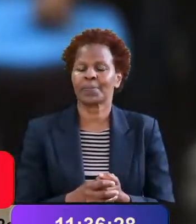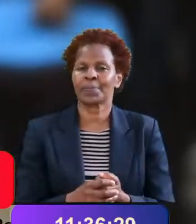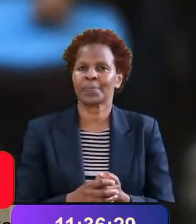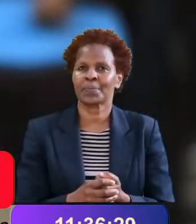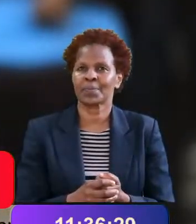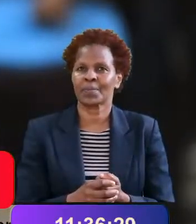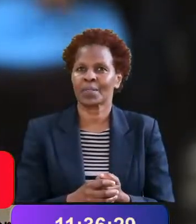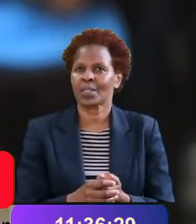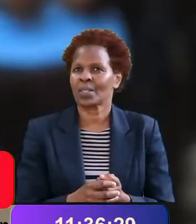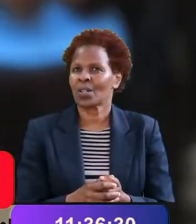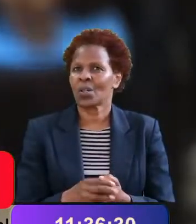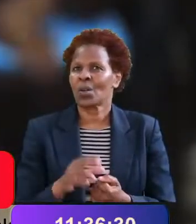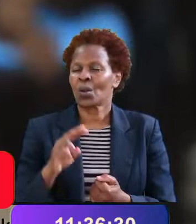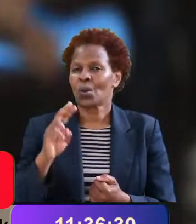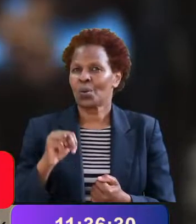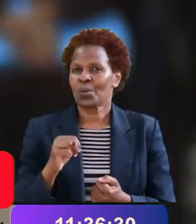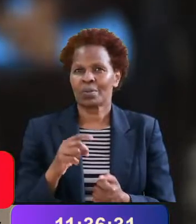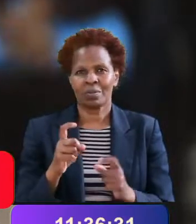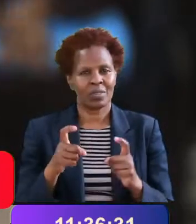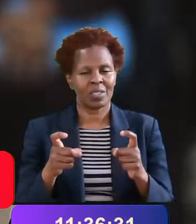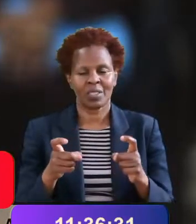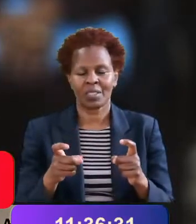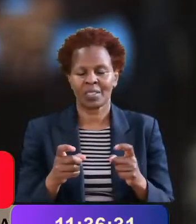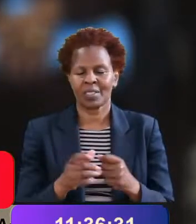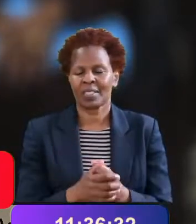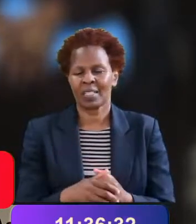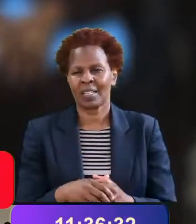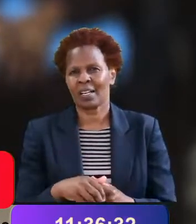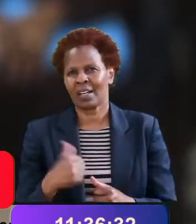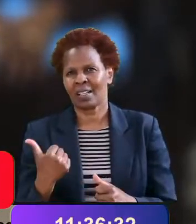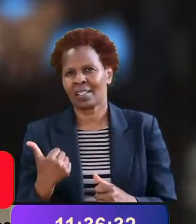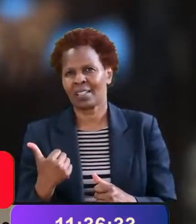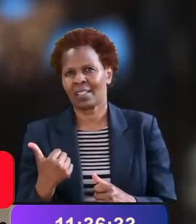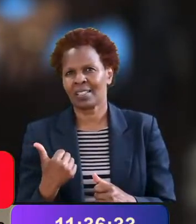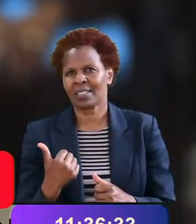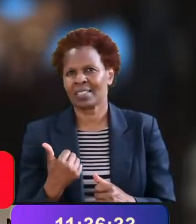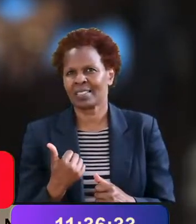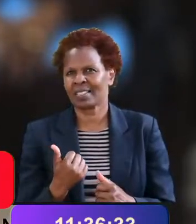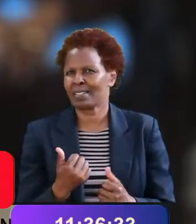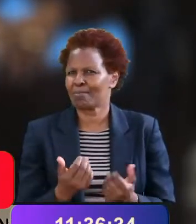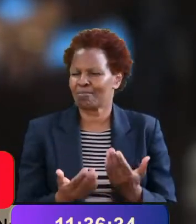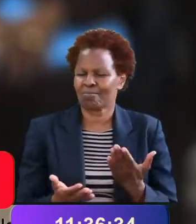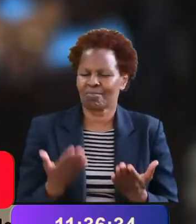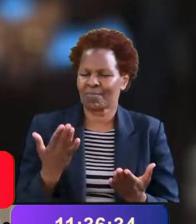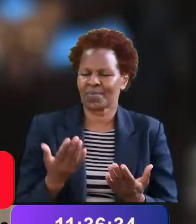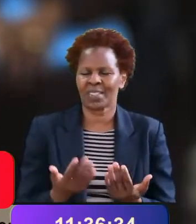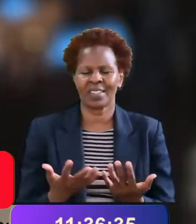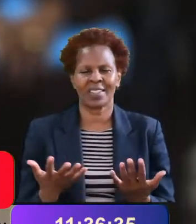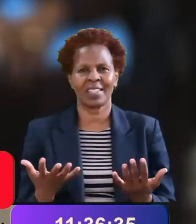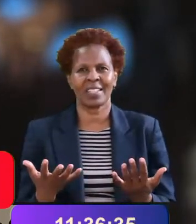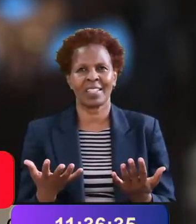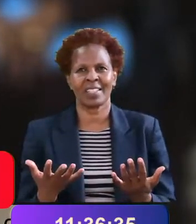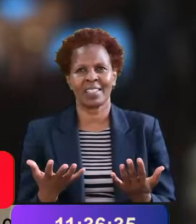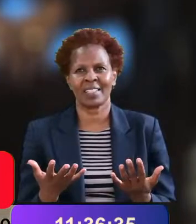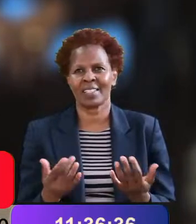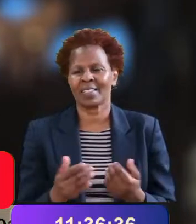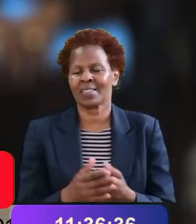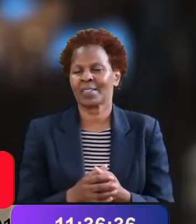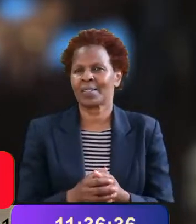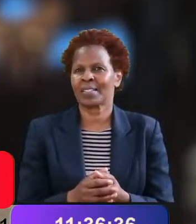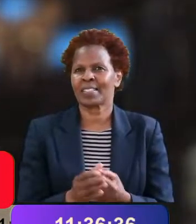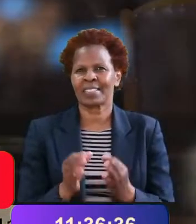Hata kuelekeza kwa dhambi. Najua wengine tuna justify mambo. We keep on justifying.